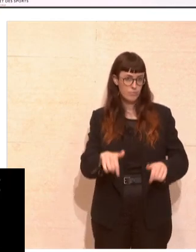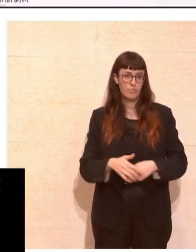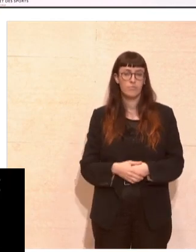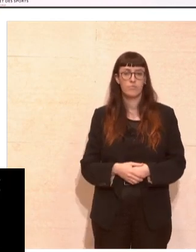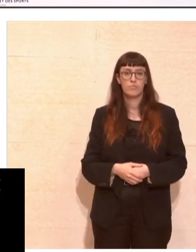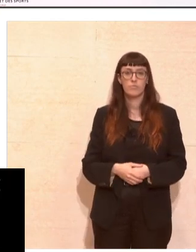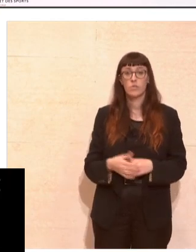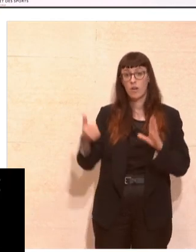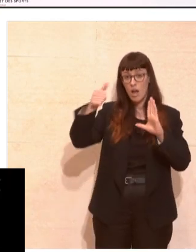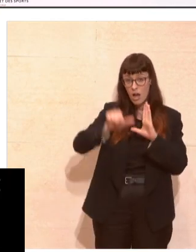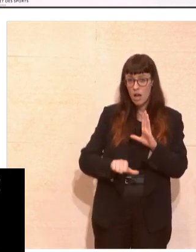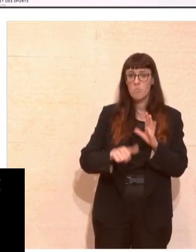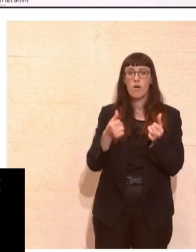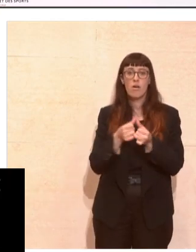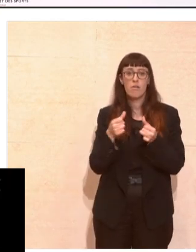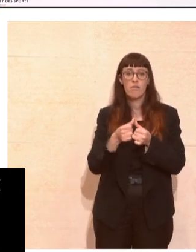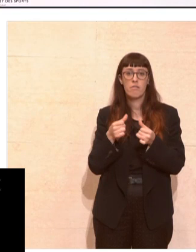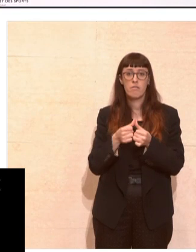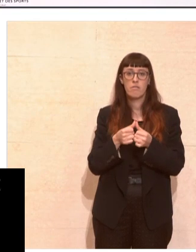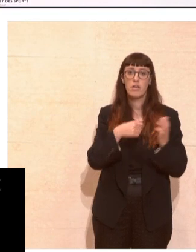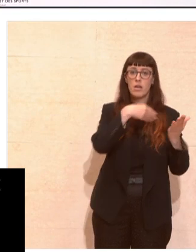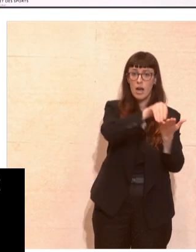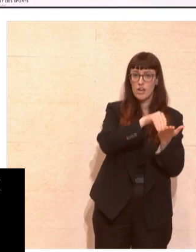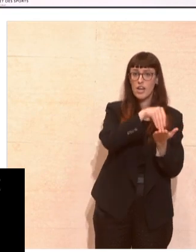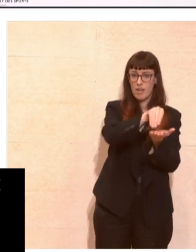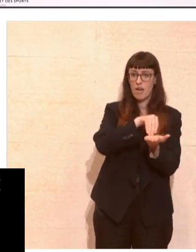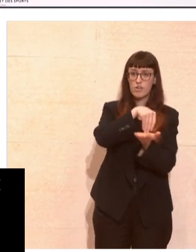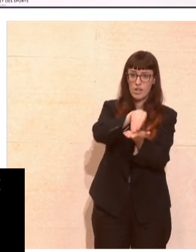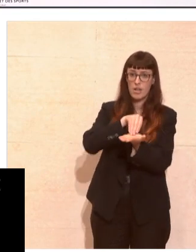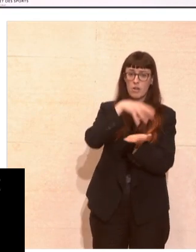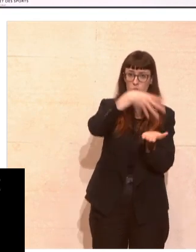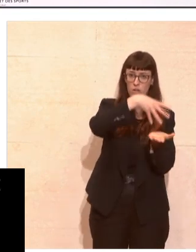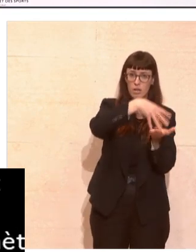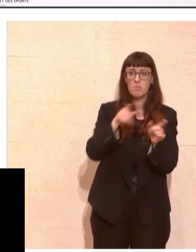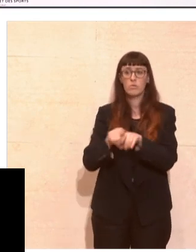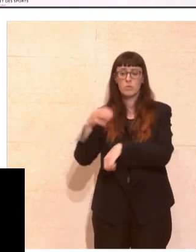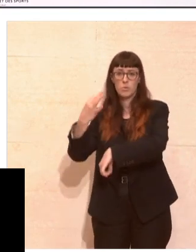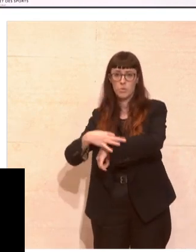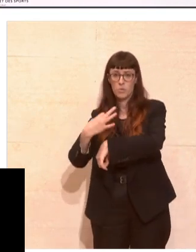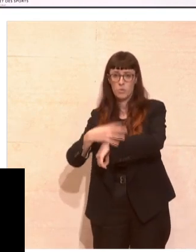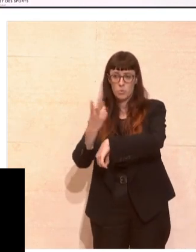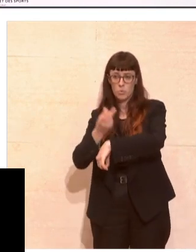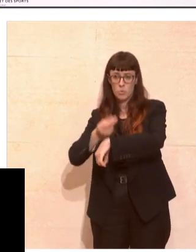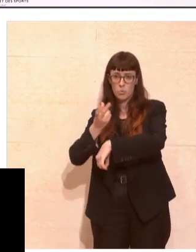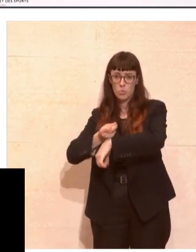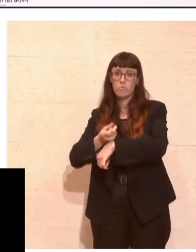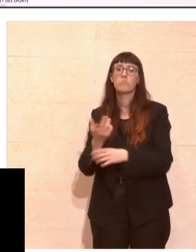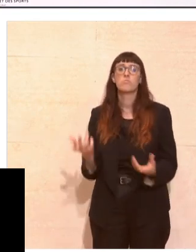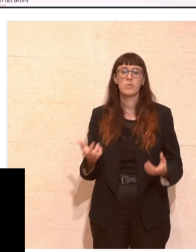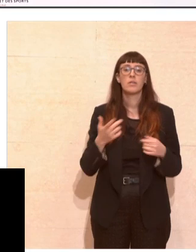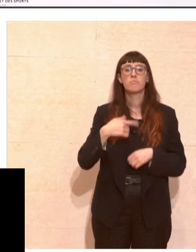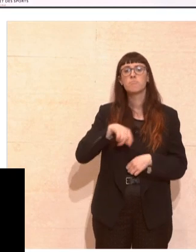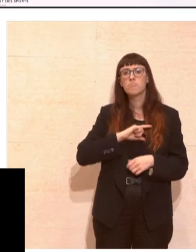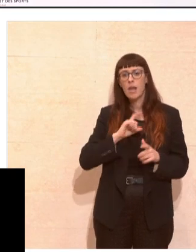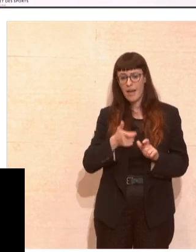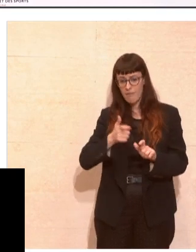Donc pendant un mois, on a mesuré via agenda et actimètre leur activité et on a aussi fait des tâches de vigilance avant et après pour